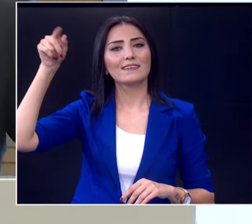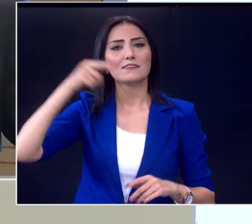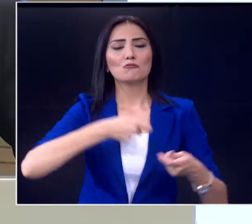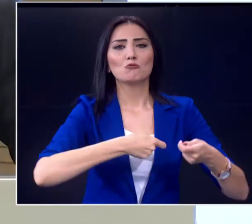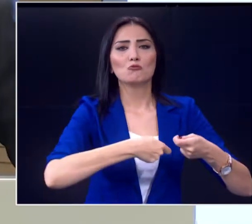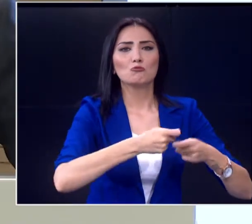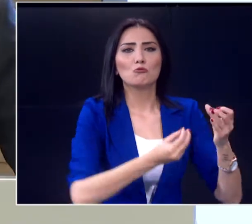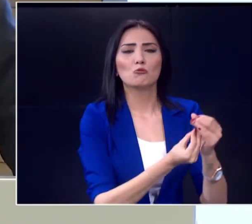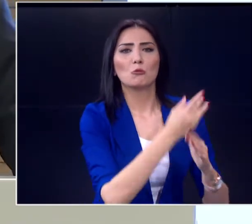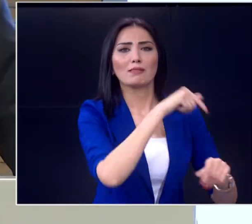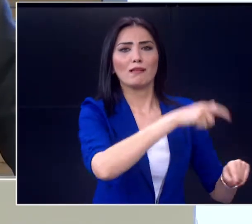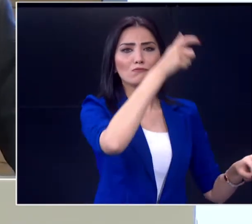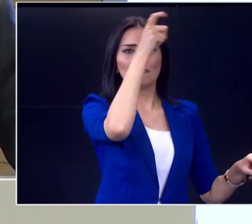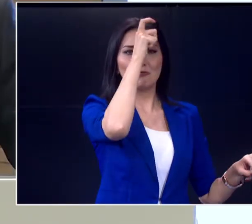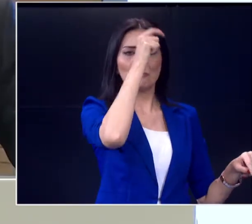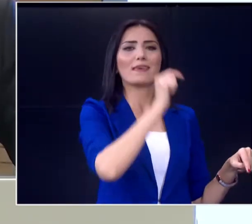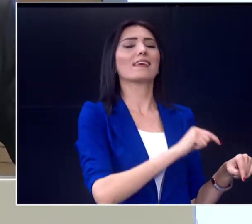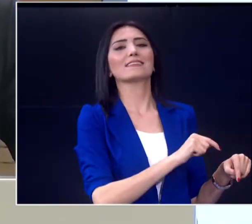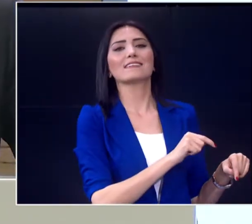Üreten Türkiye'de,